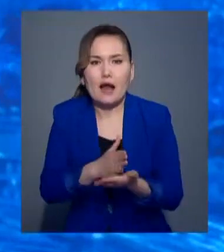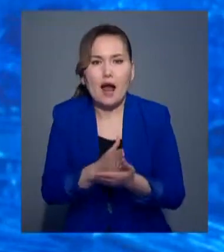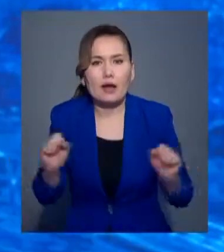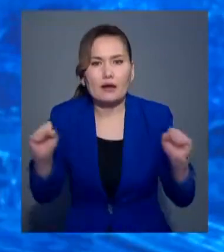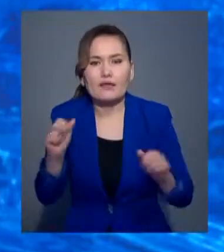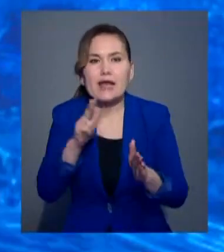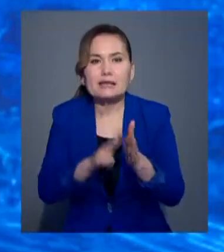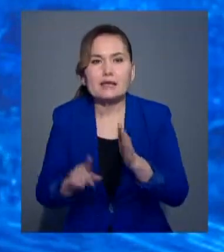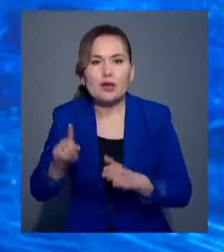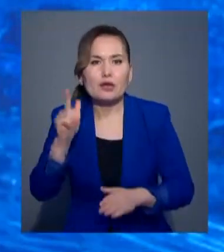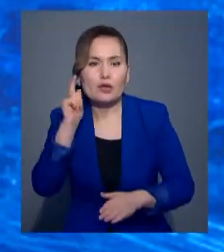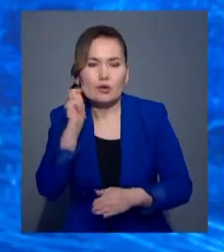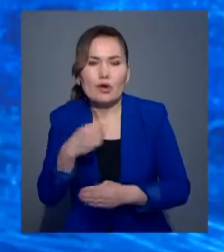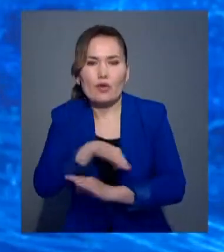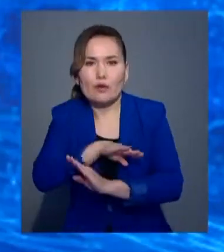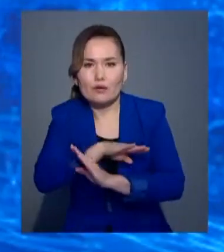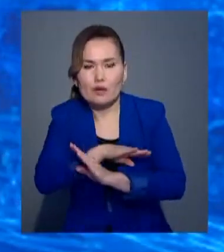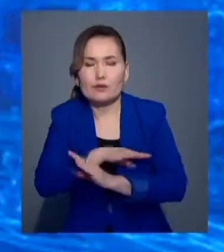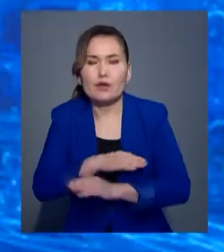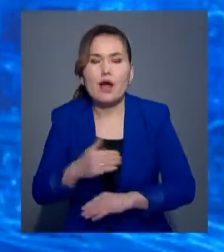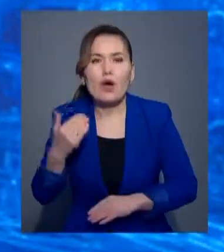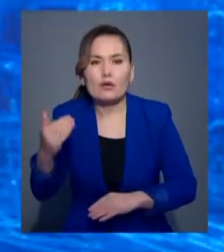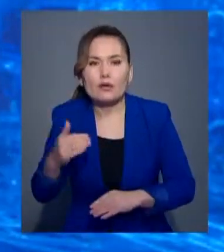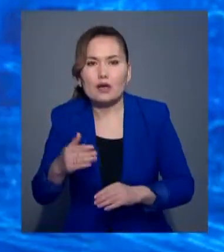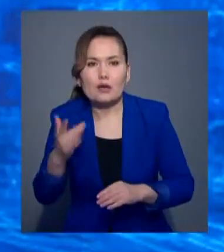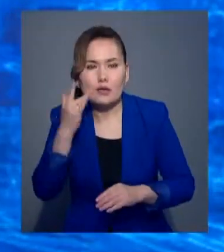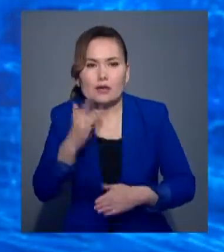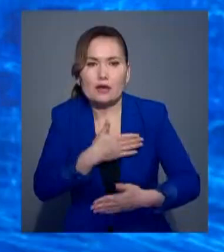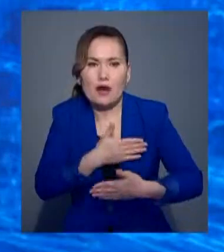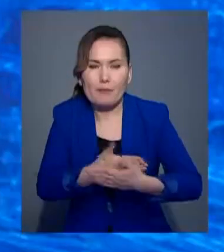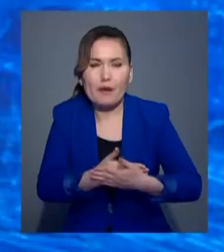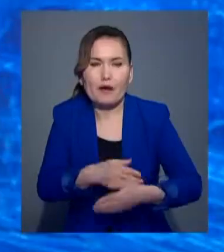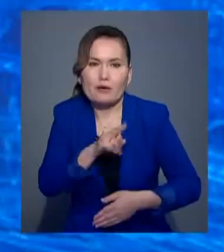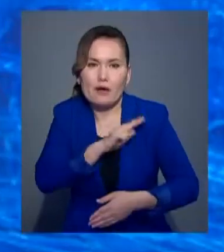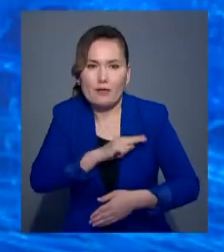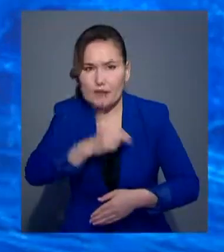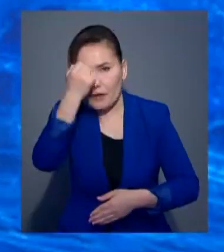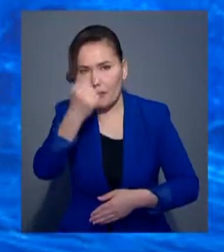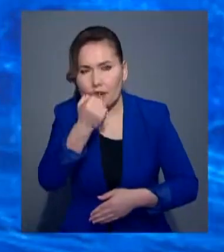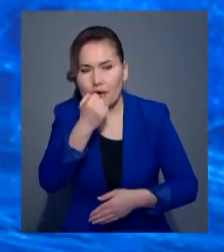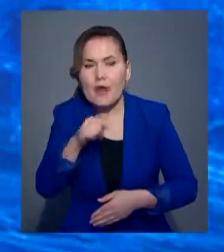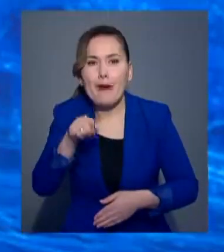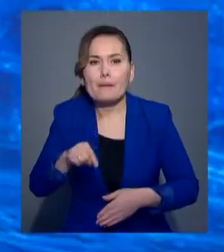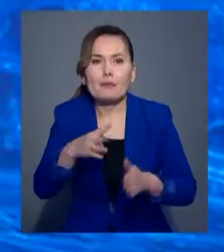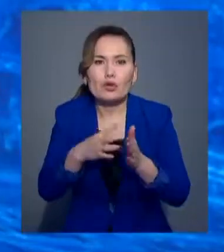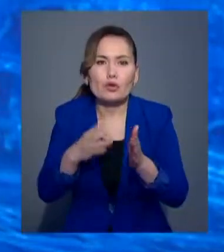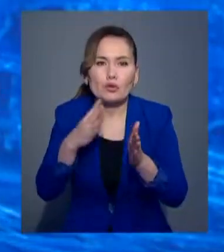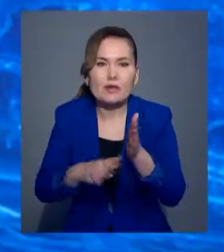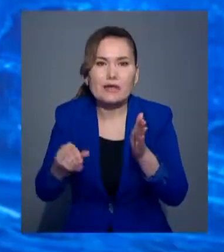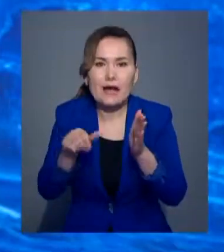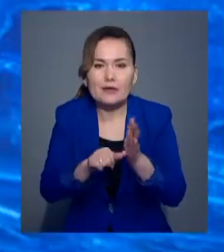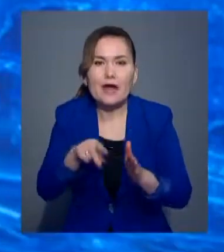қайраткер 81 жасында дүниеден озды. Өзінің ұйымдастырушылық қабілетінің арқасында ол 1996